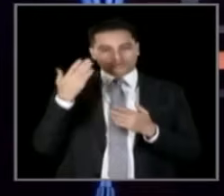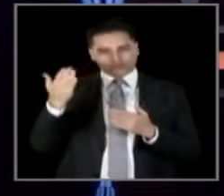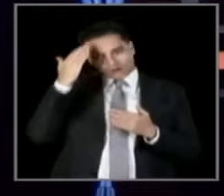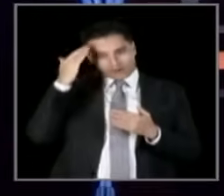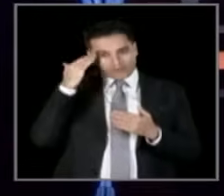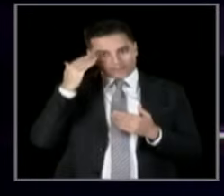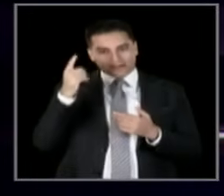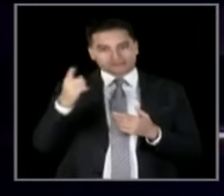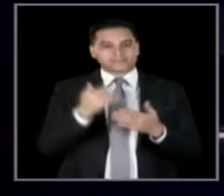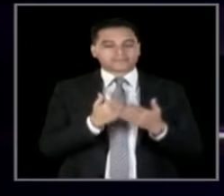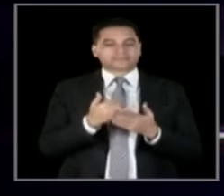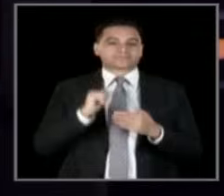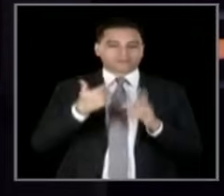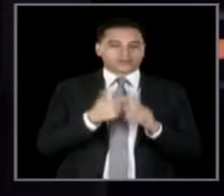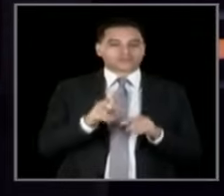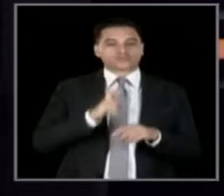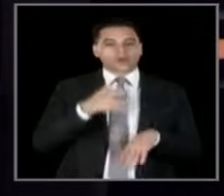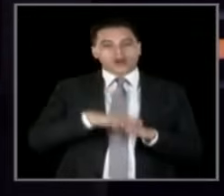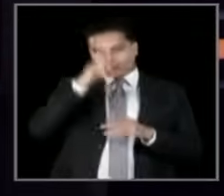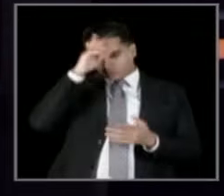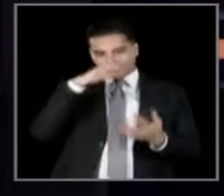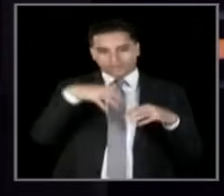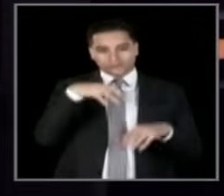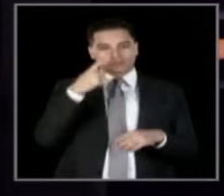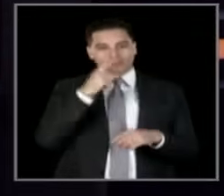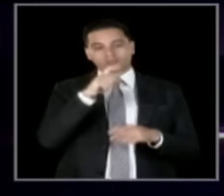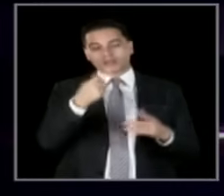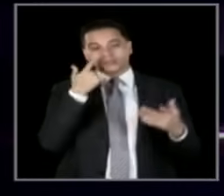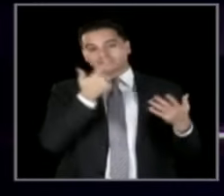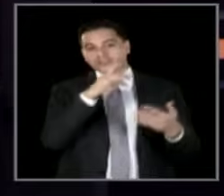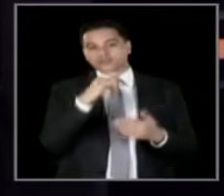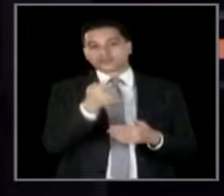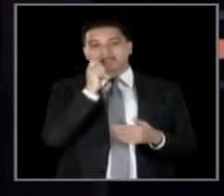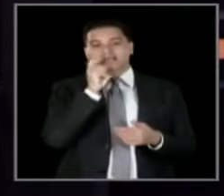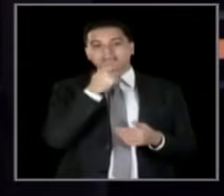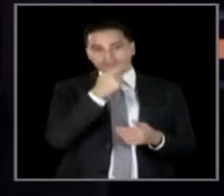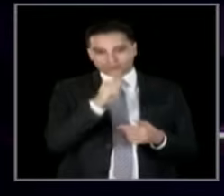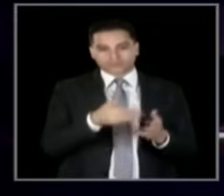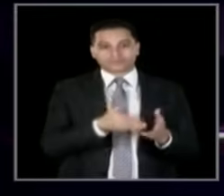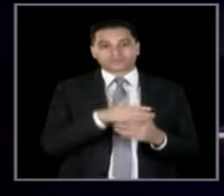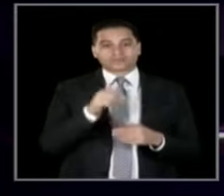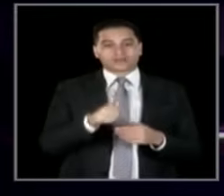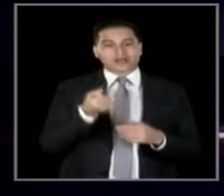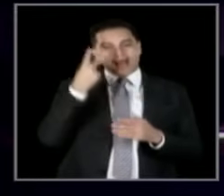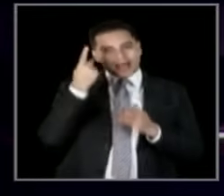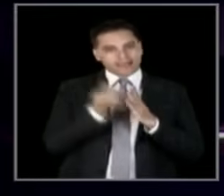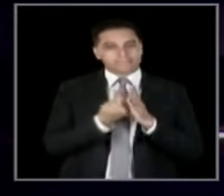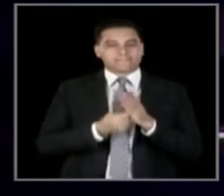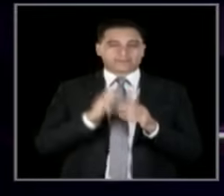راهبات الأرمن. عندنا سؤال في الجغرافيا، ايه رايكم هناخد الجوكر امتى؟ ادب ان شاء الله. في الادب.